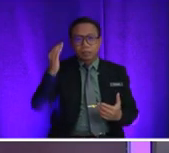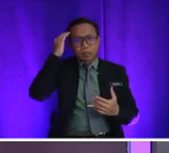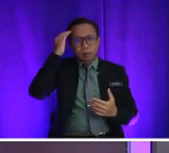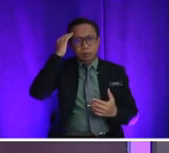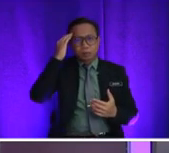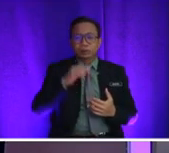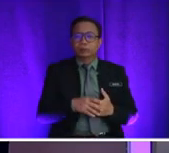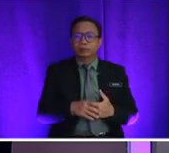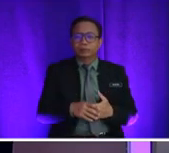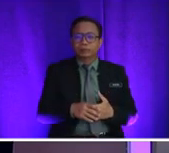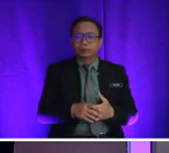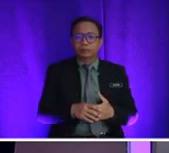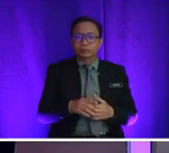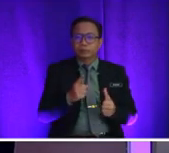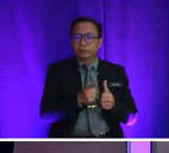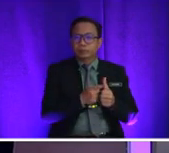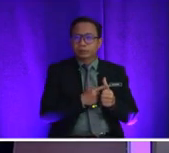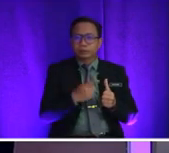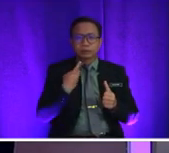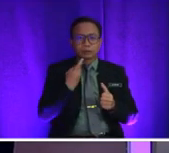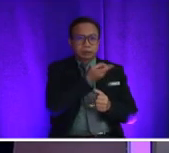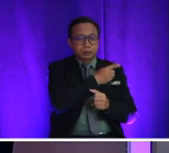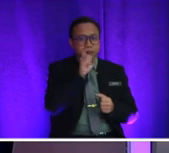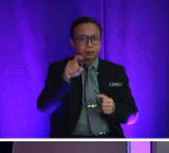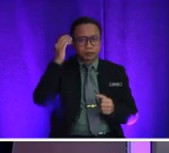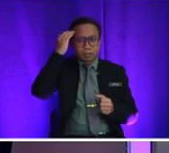ya oke baik yang pertama